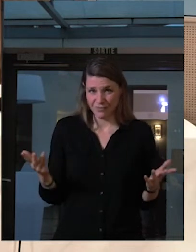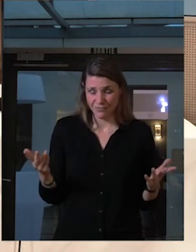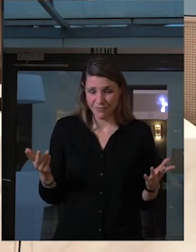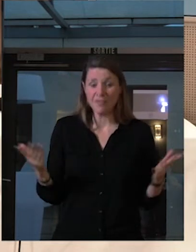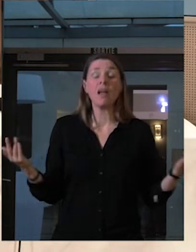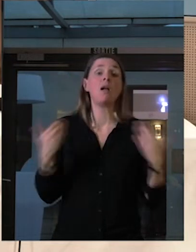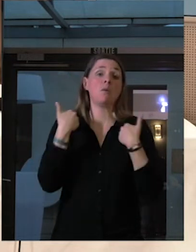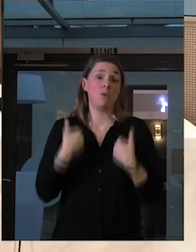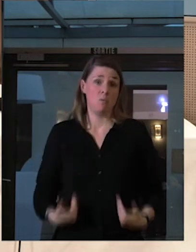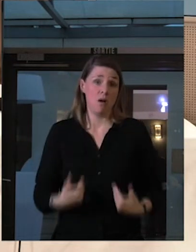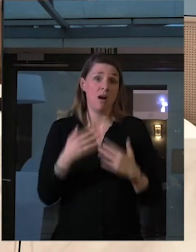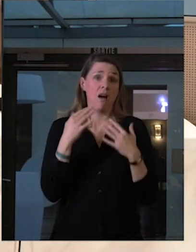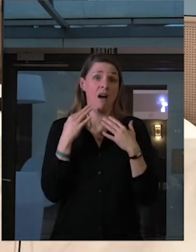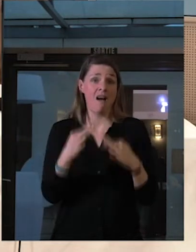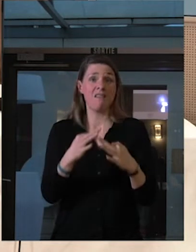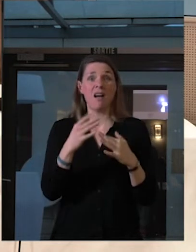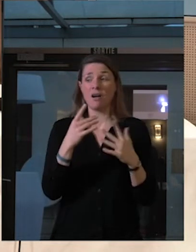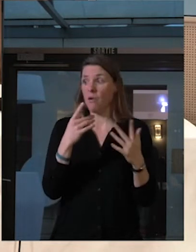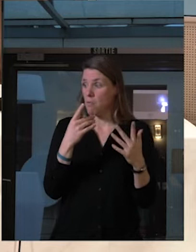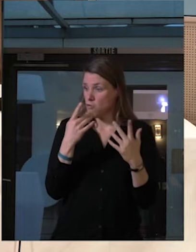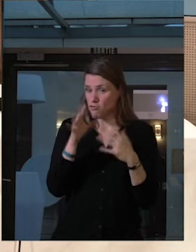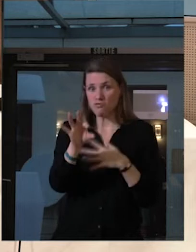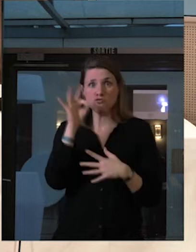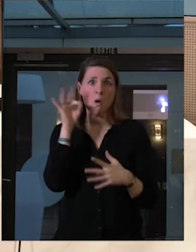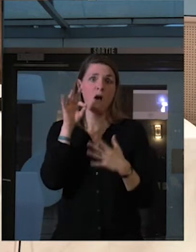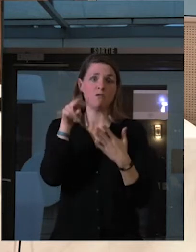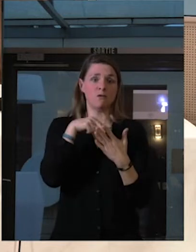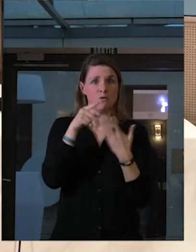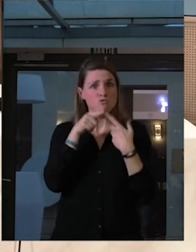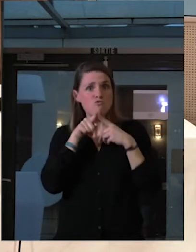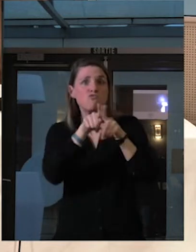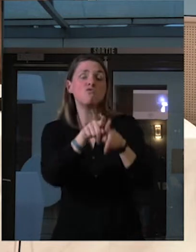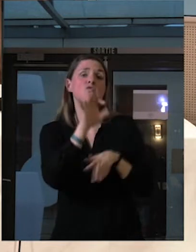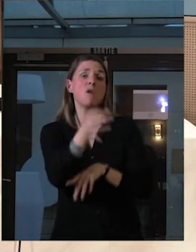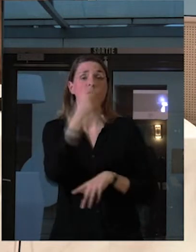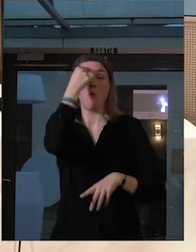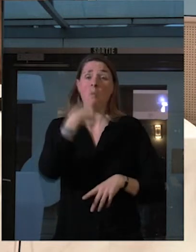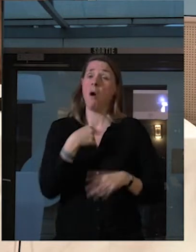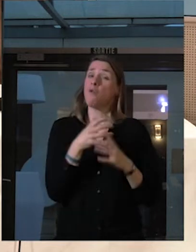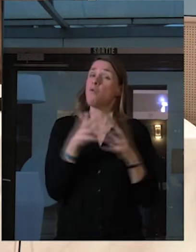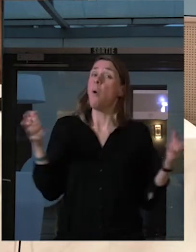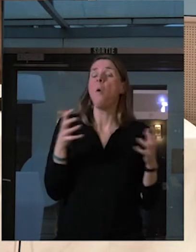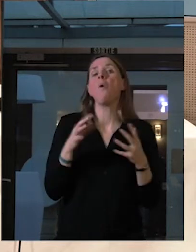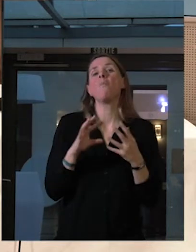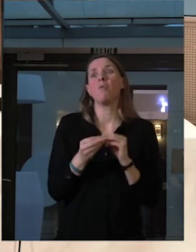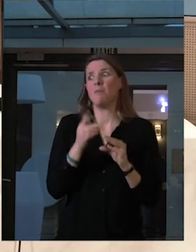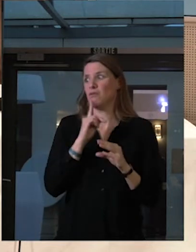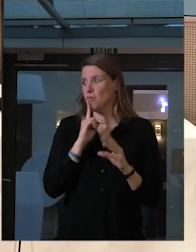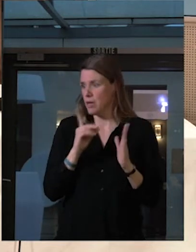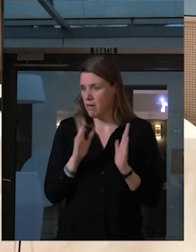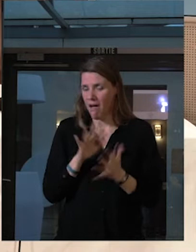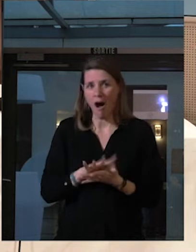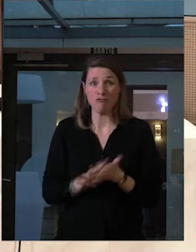Pour ma part, la question de la légitimité, déjà, c'est un gros problème depuis enfant.